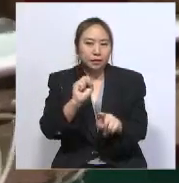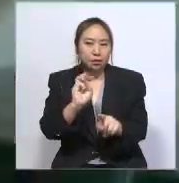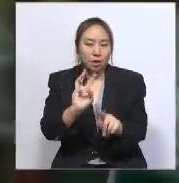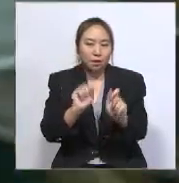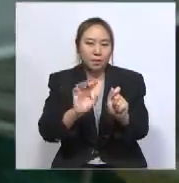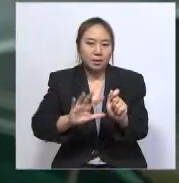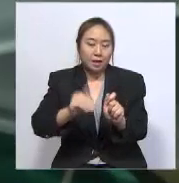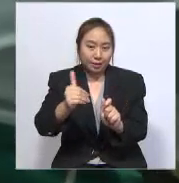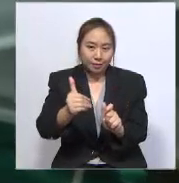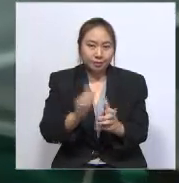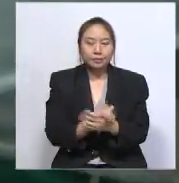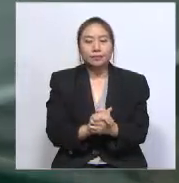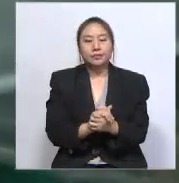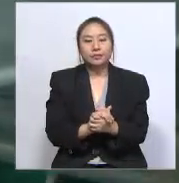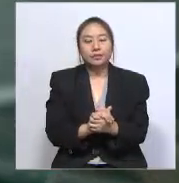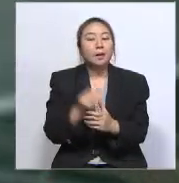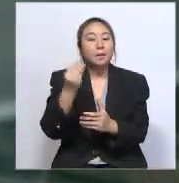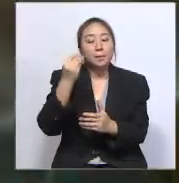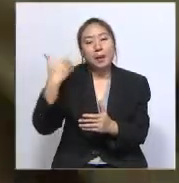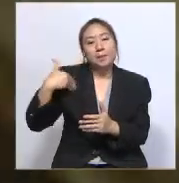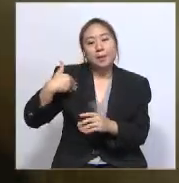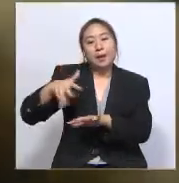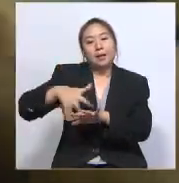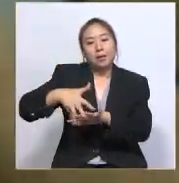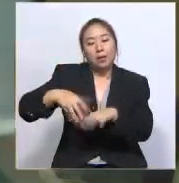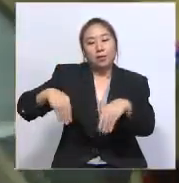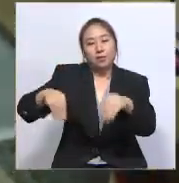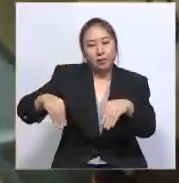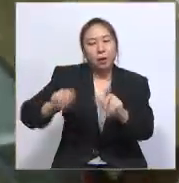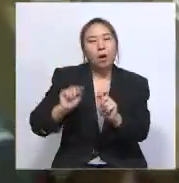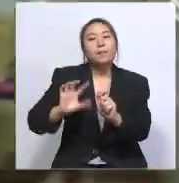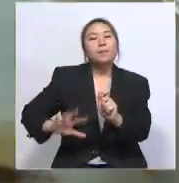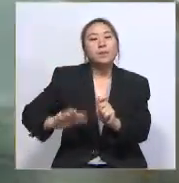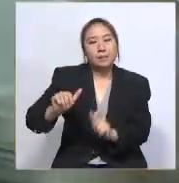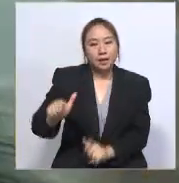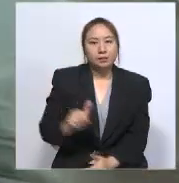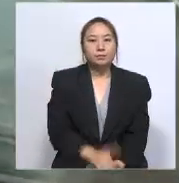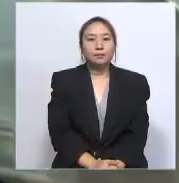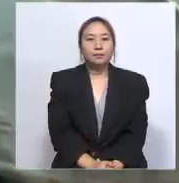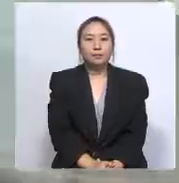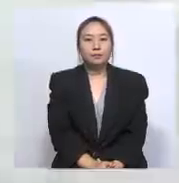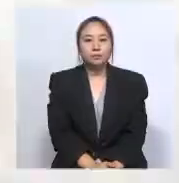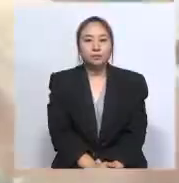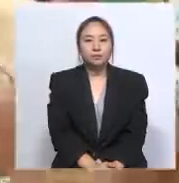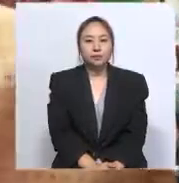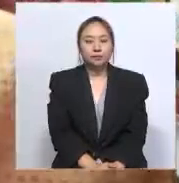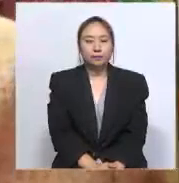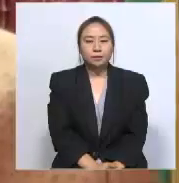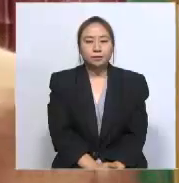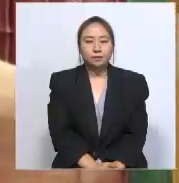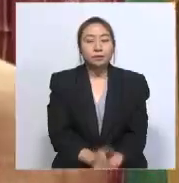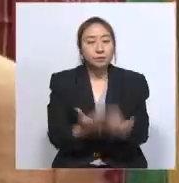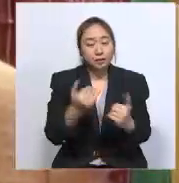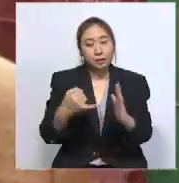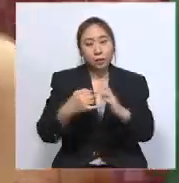เมืองจังหวัดสุรินทร์และหมู่บ้านทอผ้าไหมบ้านท่าสว่างอำเภอเมืองจังหวัดสุรินทร์ ก็สืบเนื่องจากว่า